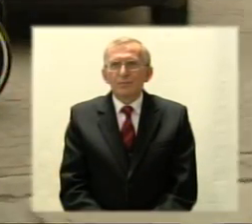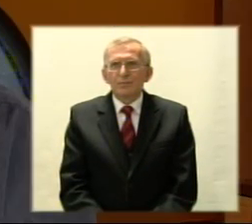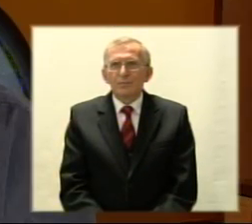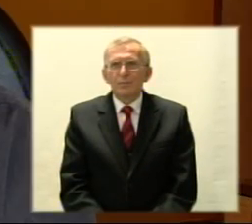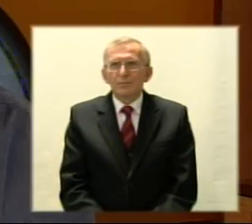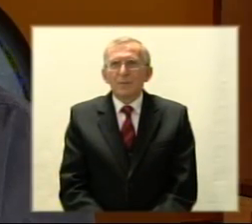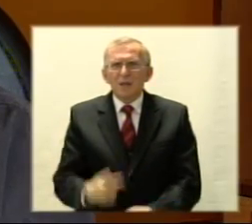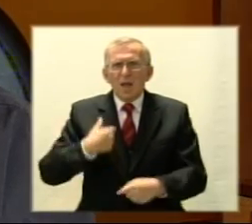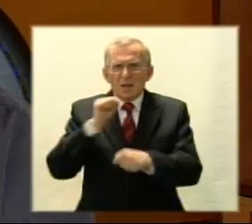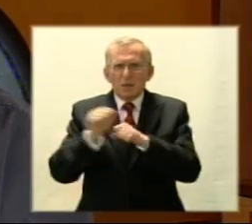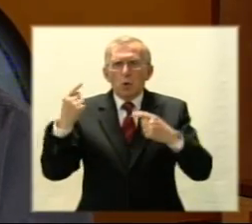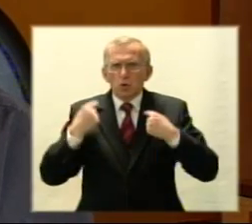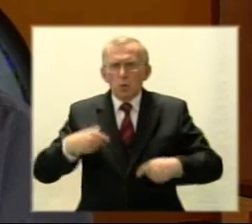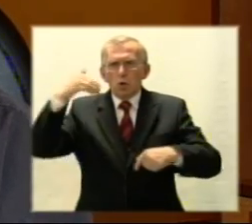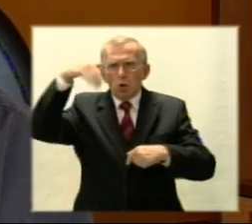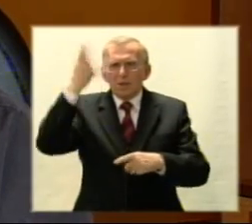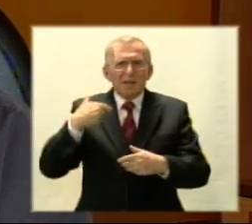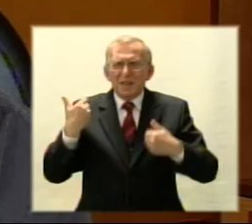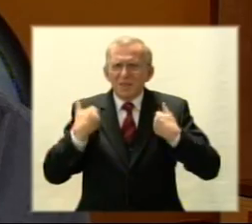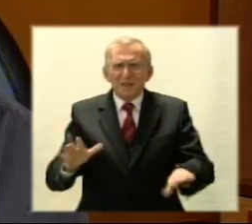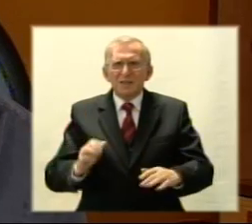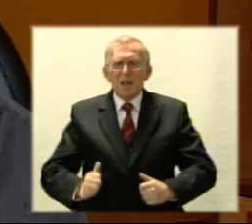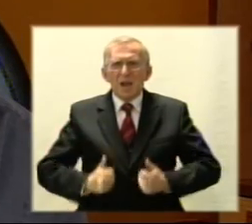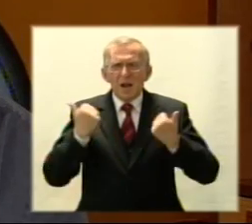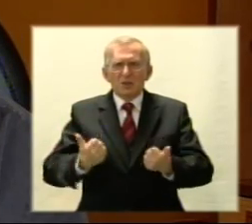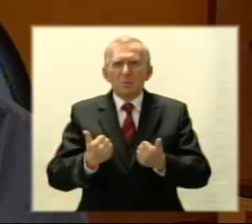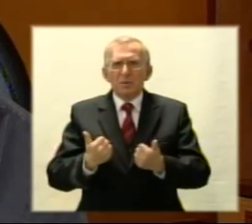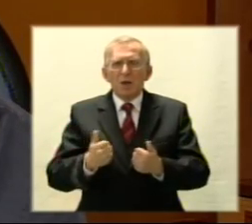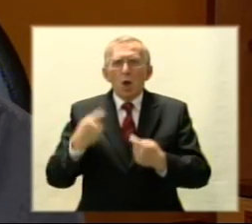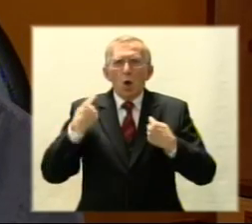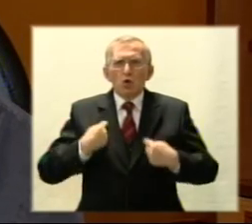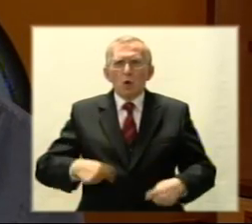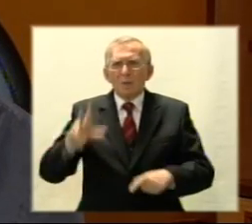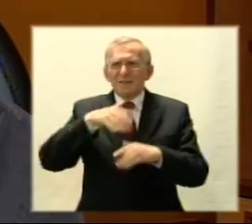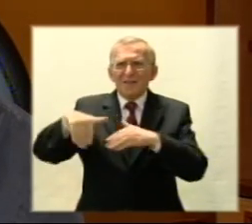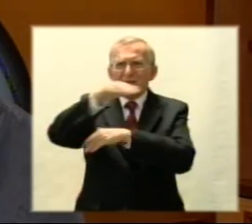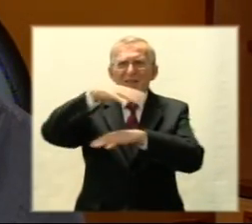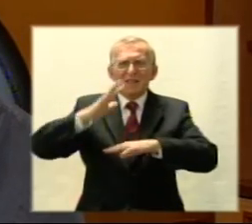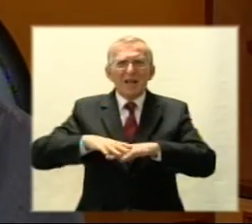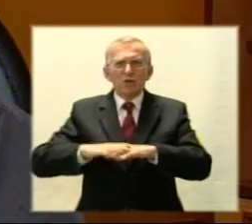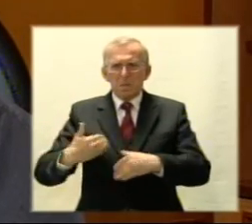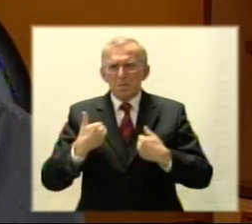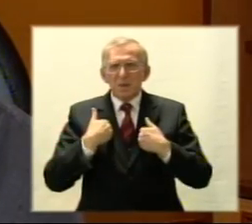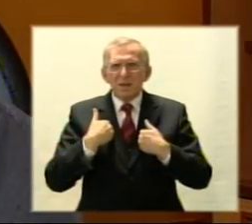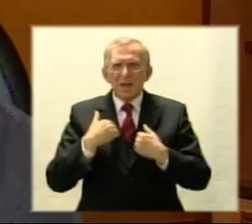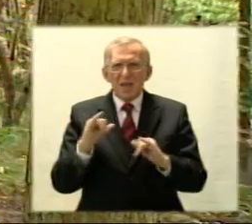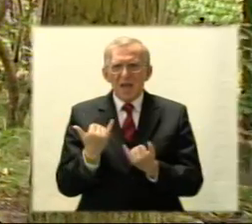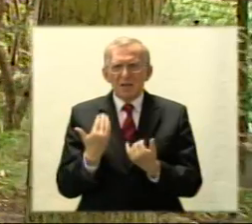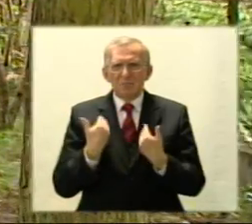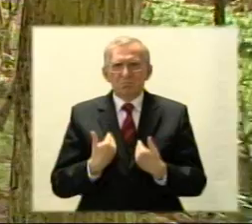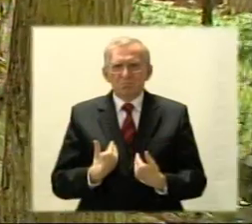wydaje Jestem osobą dorosłą i nie chcę żeby osoby z zewnątrz traktowały mnie jak